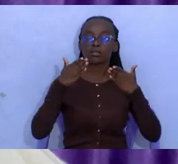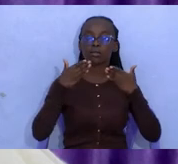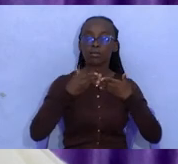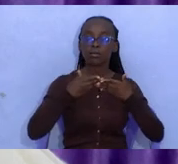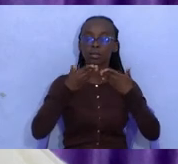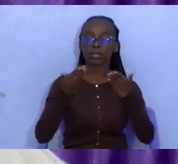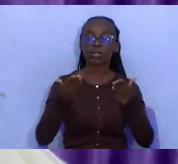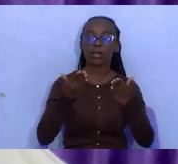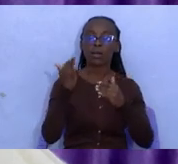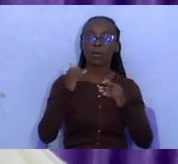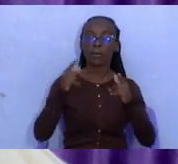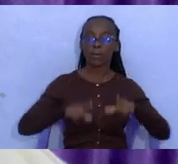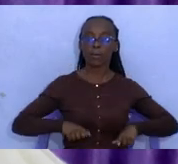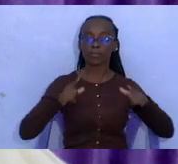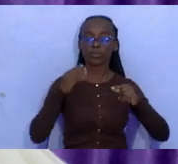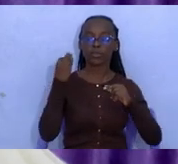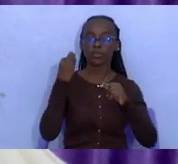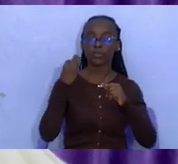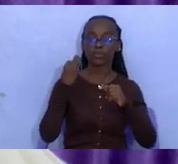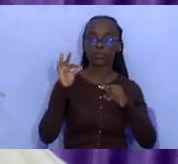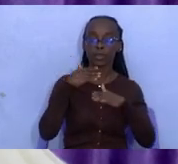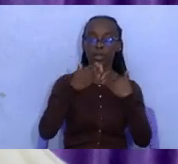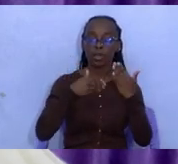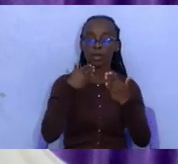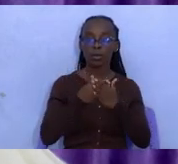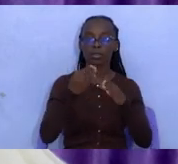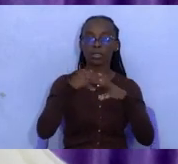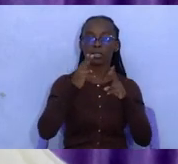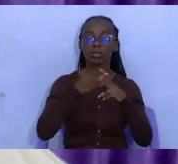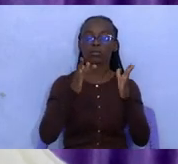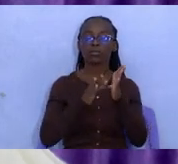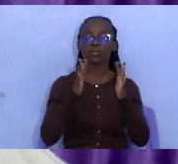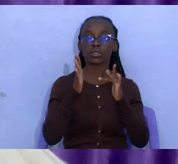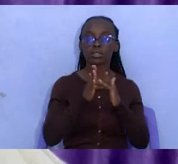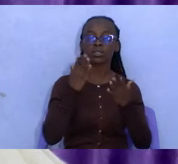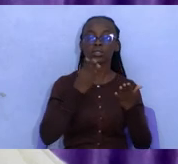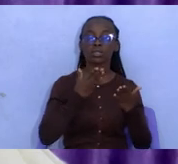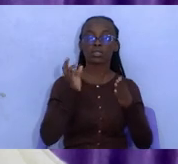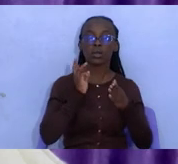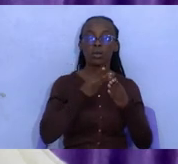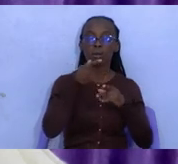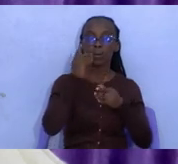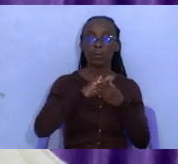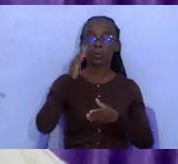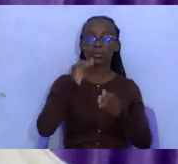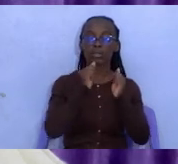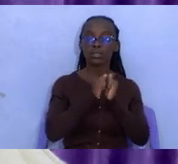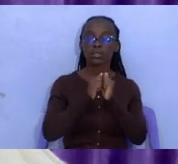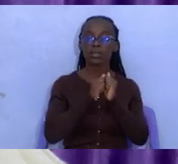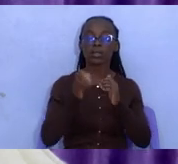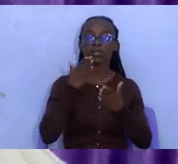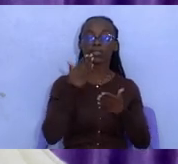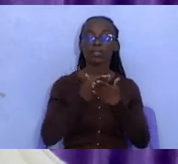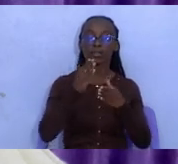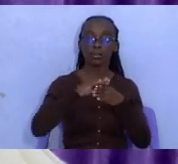kwa sababu ya maisha ya kila mmoja katika jina la Yesu. Bwana tunakupa sifa, tunakupa na utukufu. Asante Roho wa